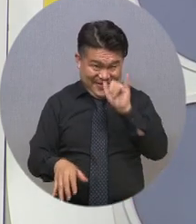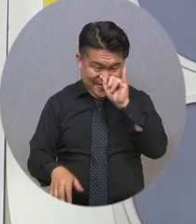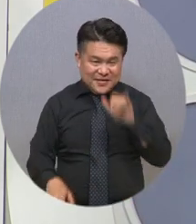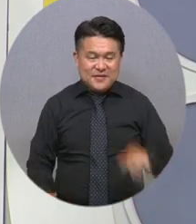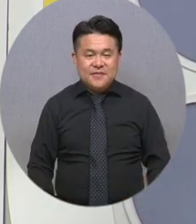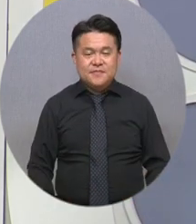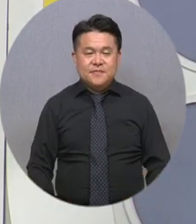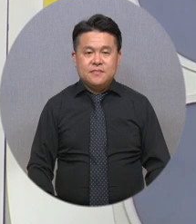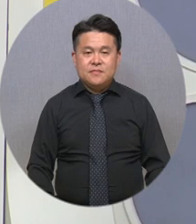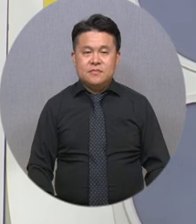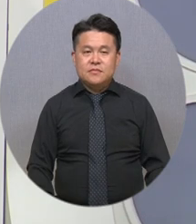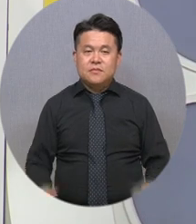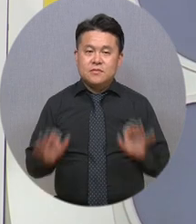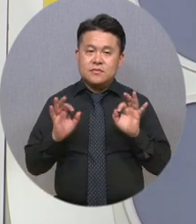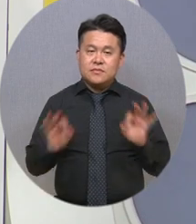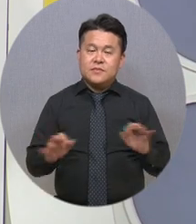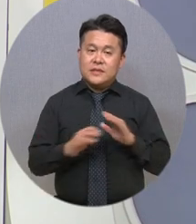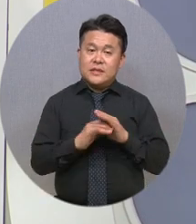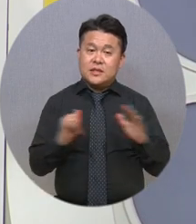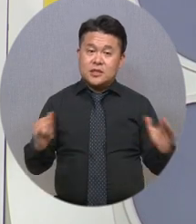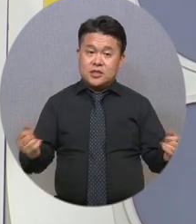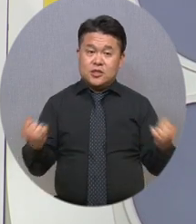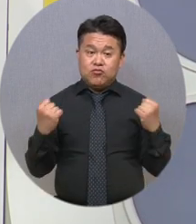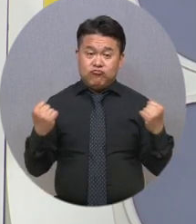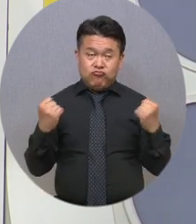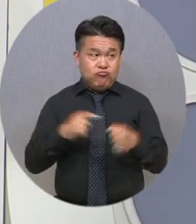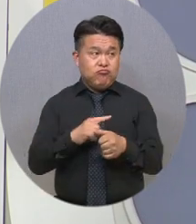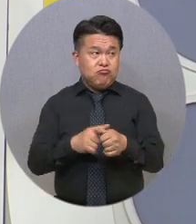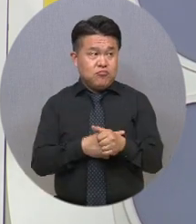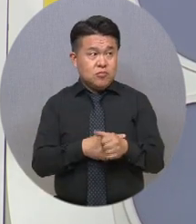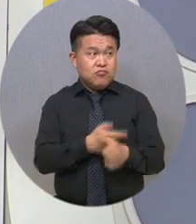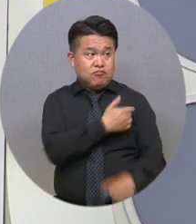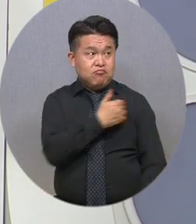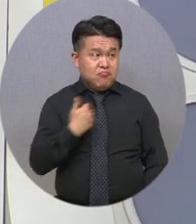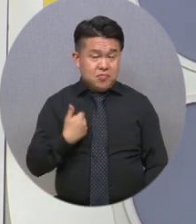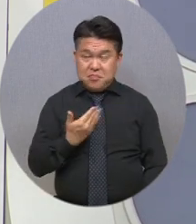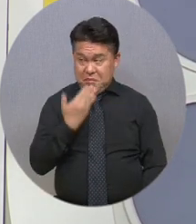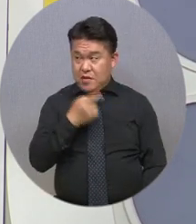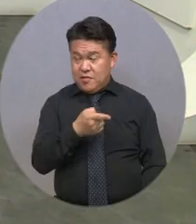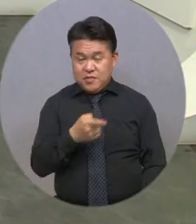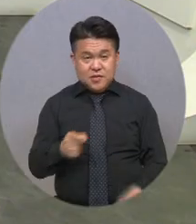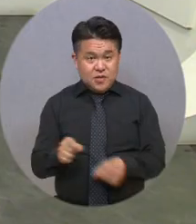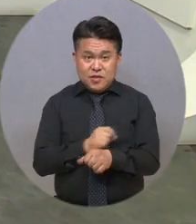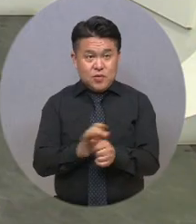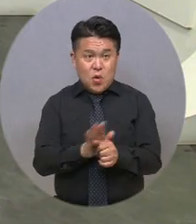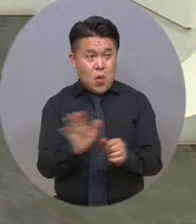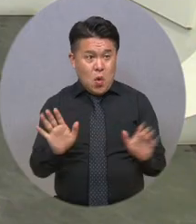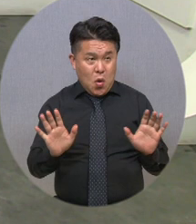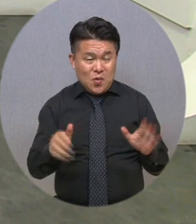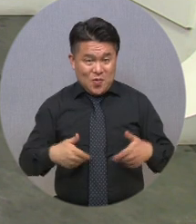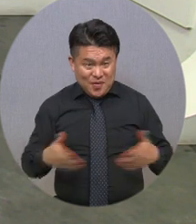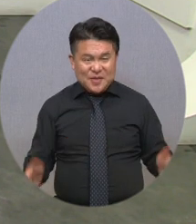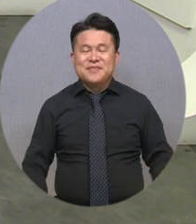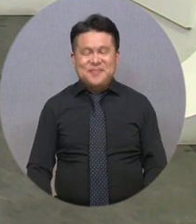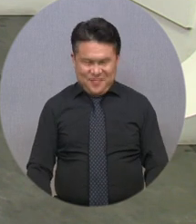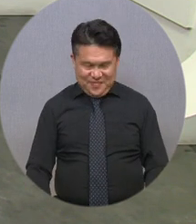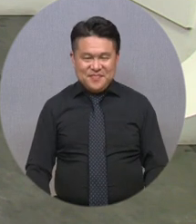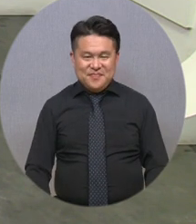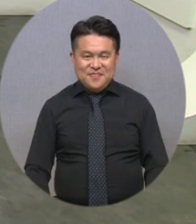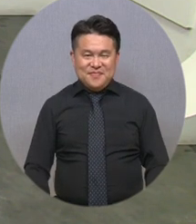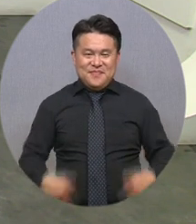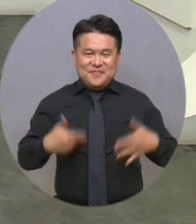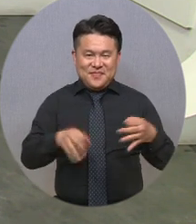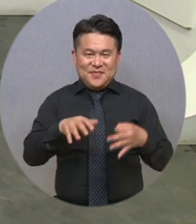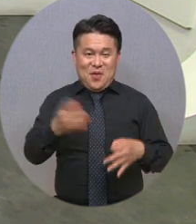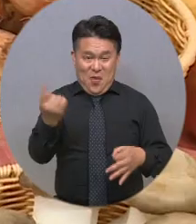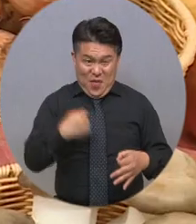뭐 이렇게 하시다 보면은 뭐 가족들의 건강 뭐 따로 챙겨야 될까요? 필요 없습니다.